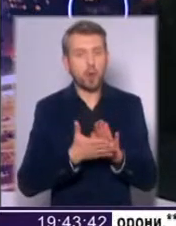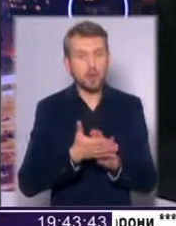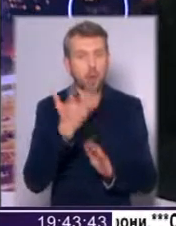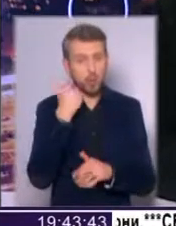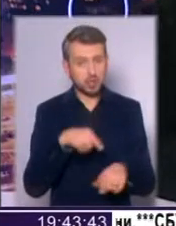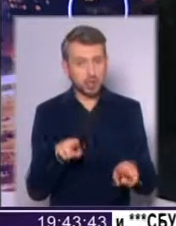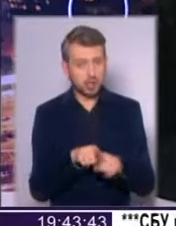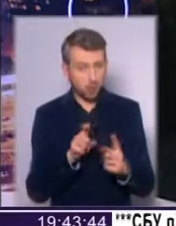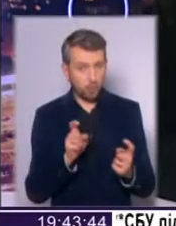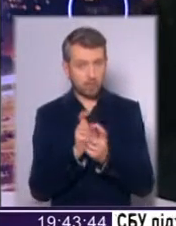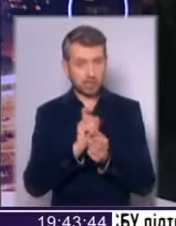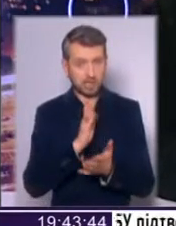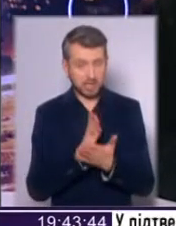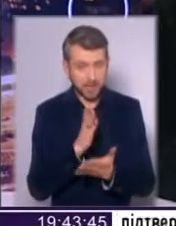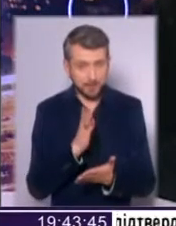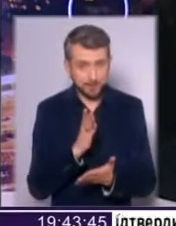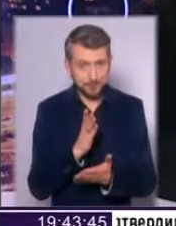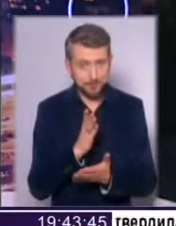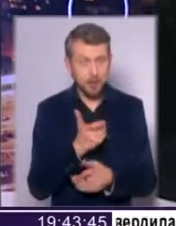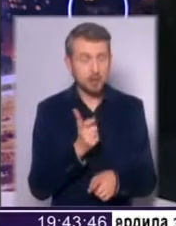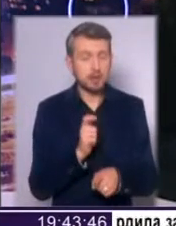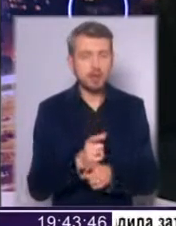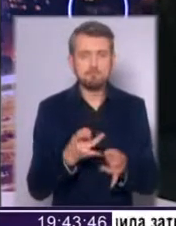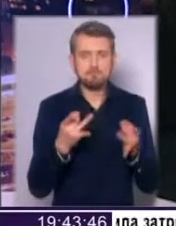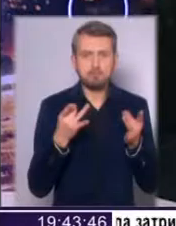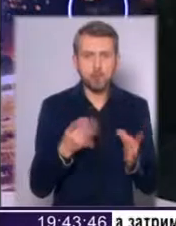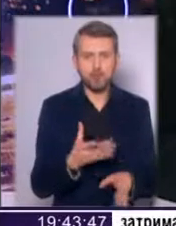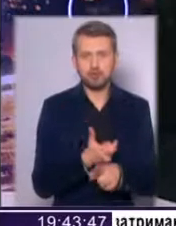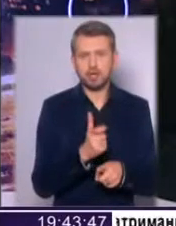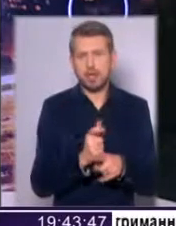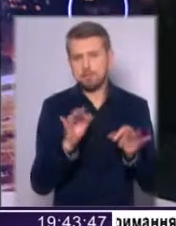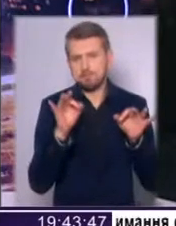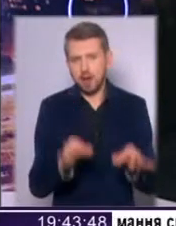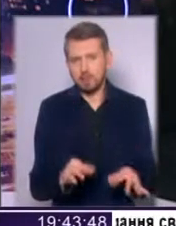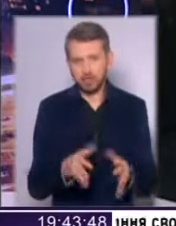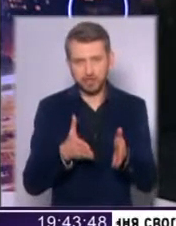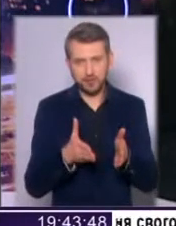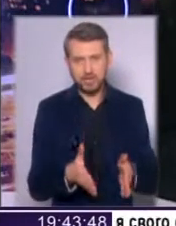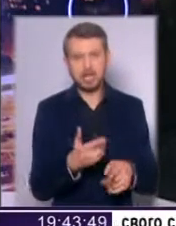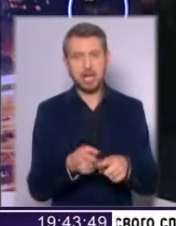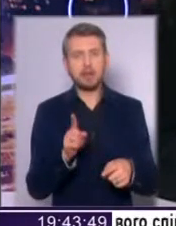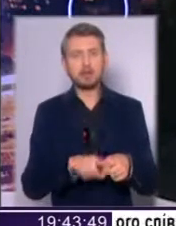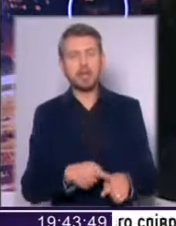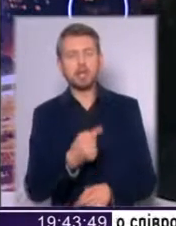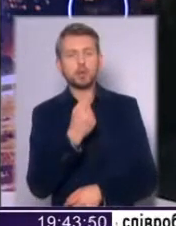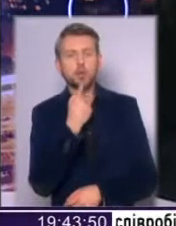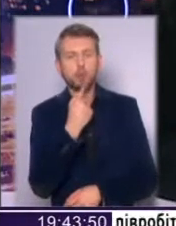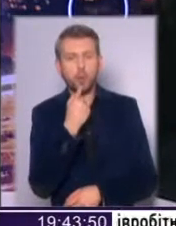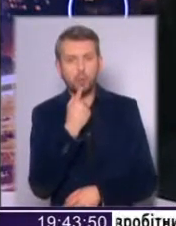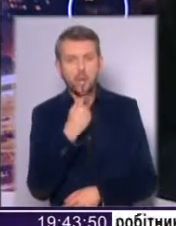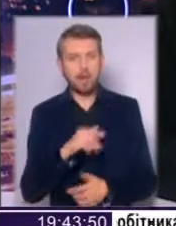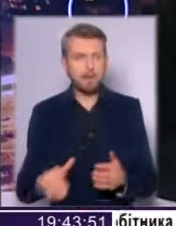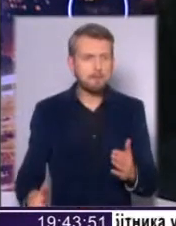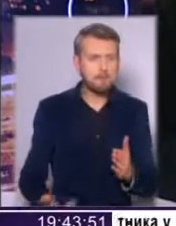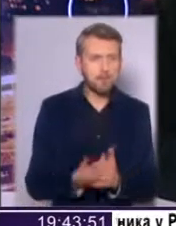такий конфлікт є, ну, найпростіший і найправильніший, як на мене, вихід – це спроба все-таки поновити